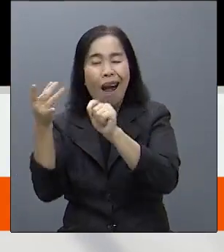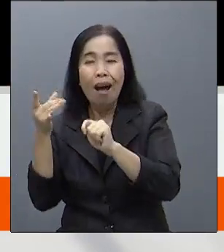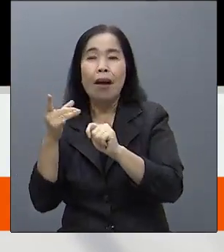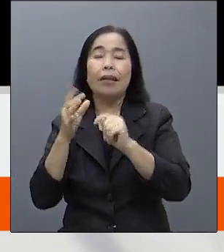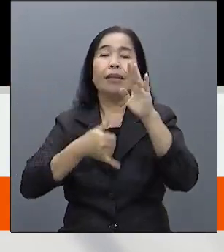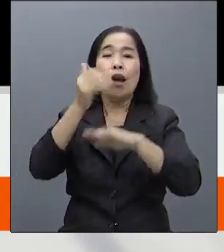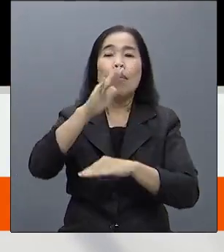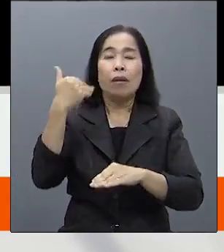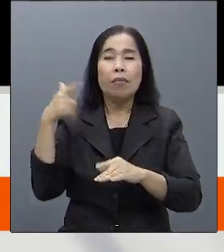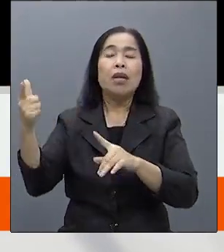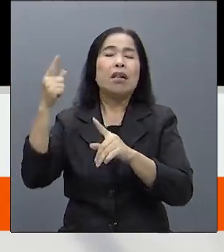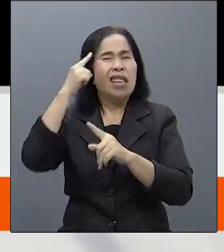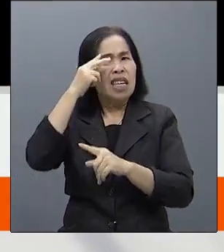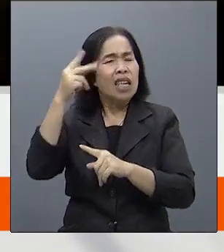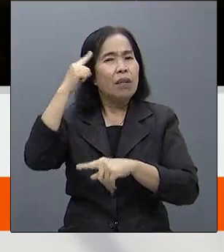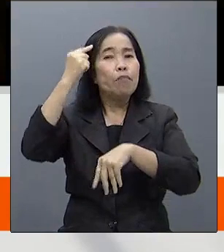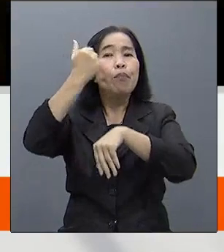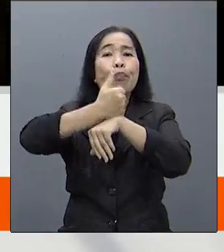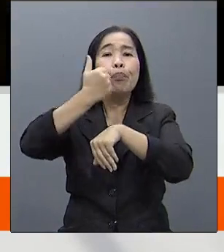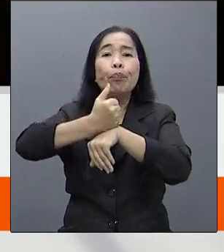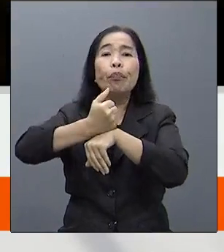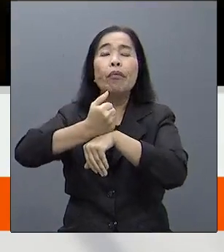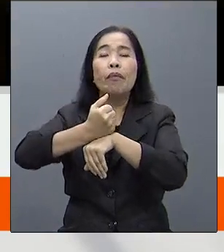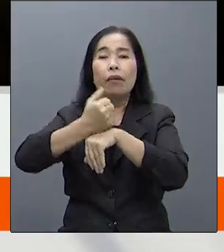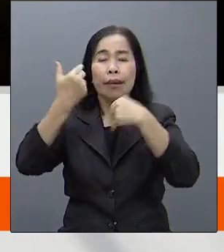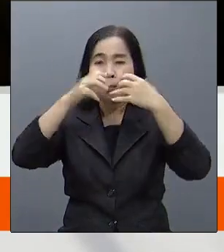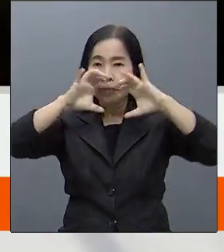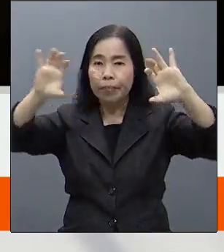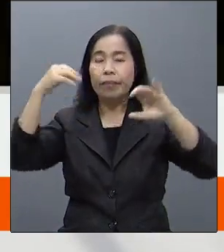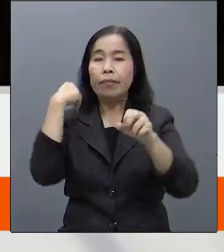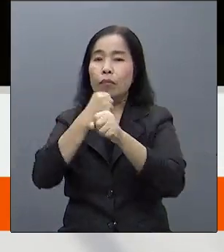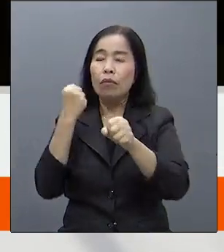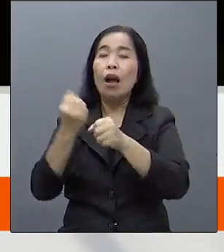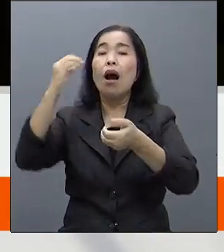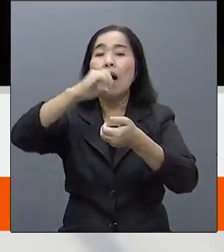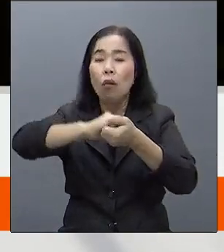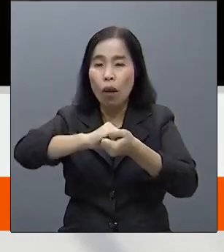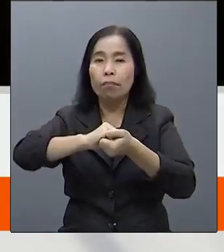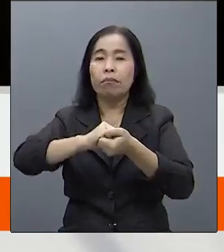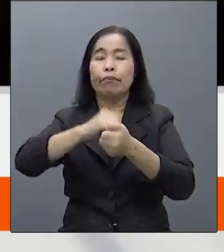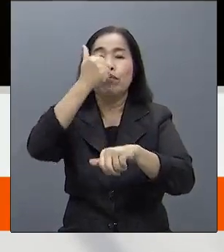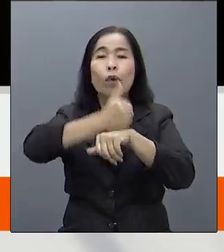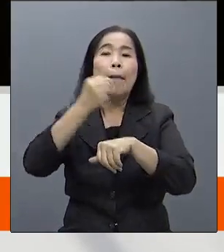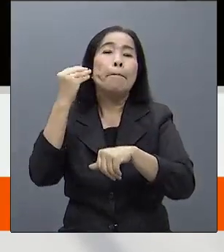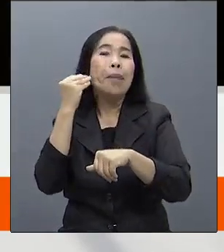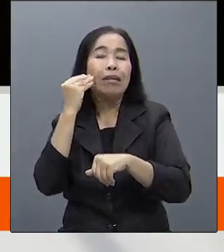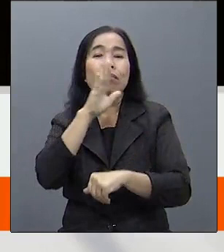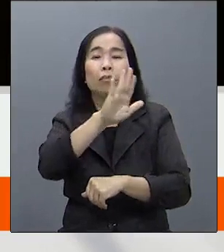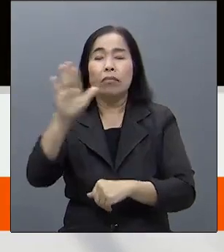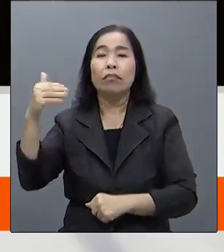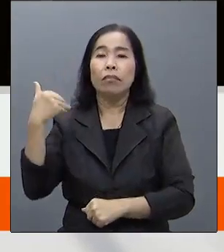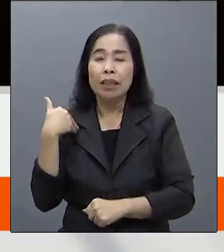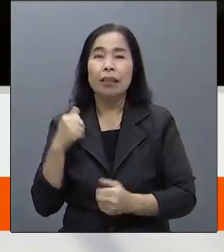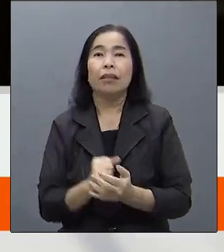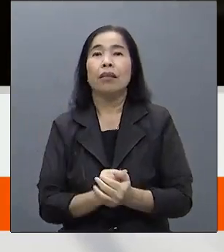บ้านท่านนายกเทศมนตรีนายกอบต.ก็ได้ดำเนินการในส่วนนี้นะครับที่ในพื้นที่ส่วนที่สองเนี่ยการปฏิบัติของ